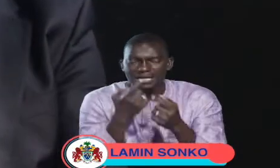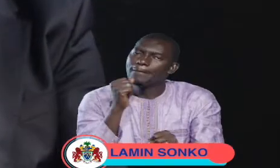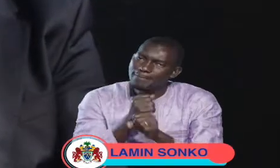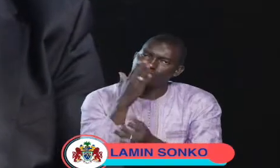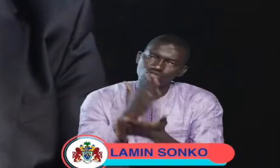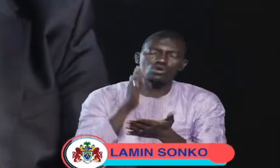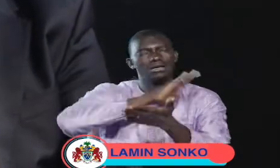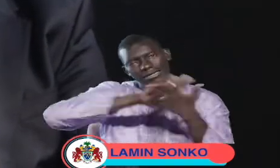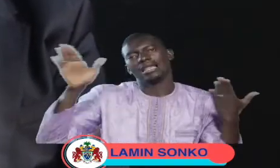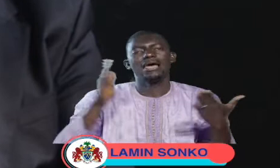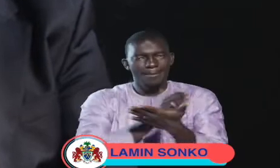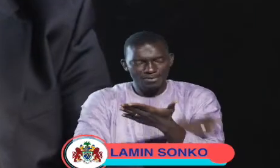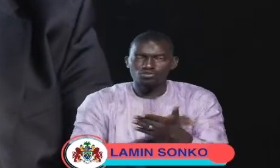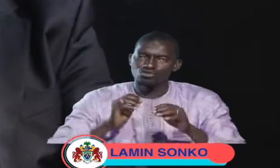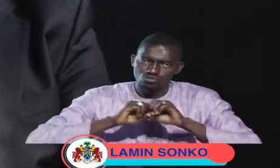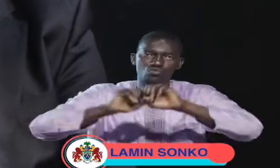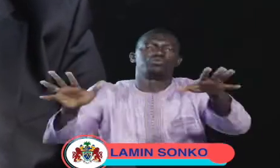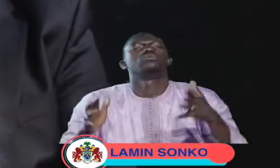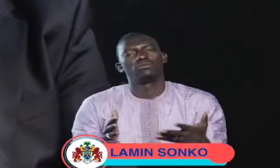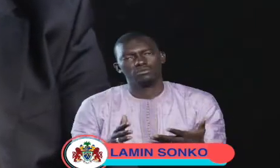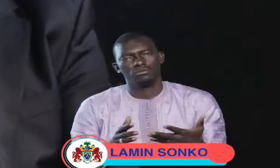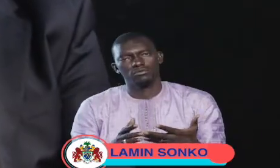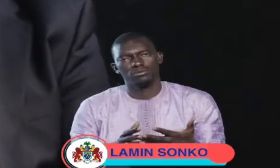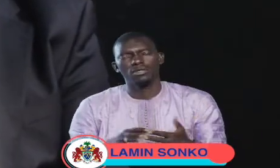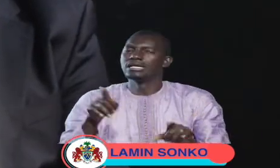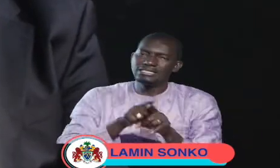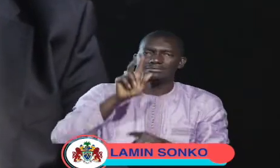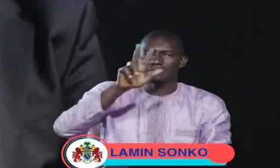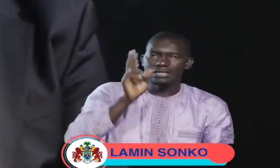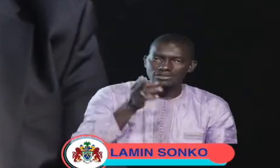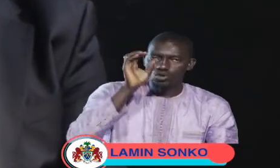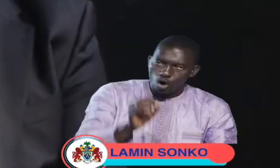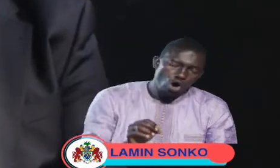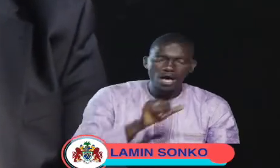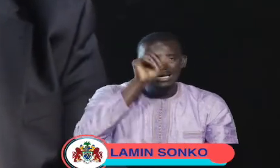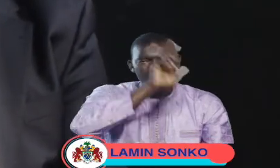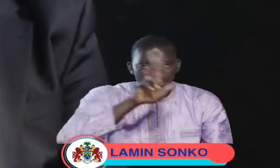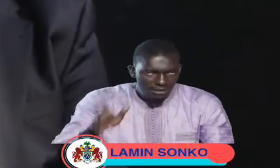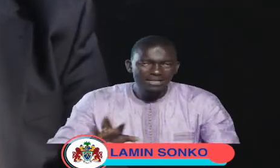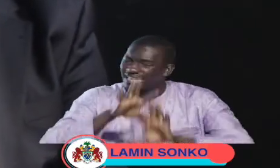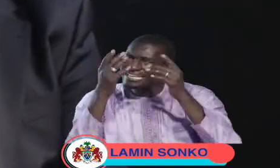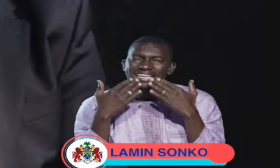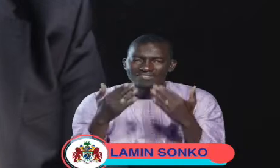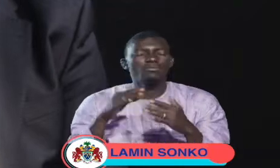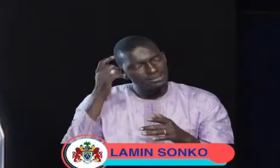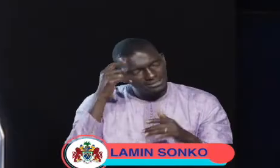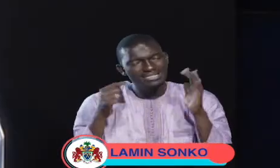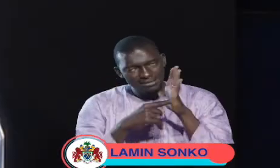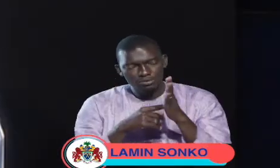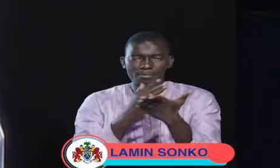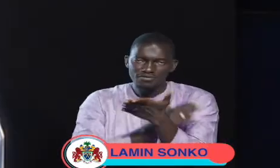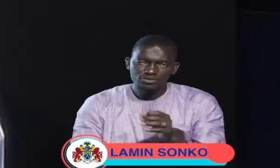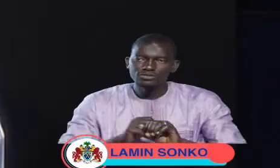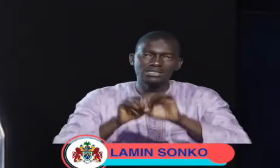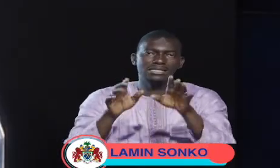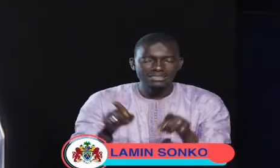ci television bi ci radio bi ci sun website bi tam lo xamne da xibar bobu dañ ko wara gene fa wara fana Babacar buñ amé won case